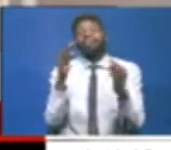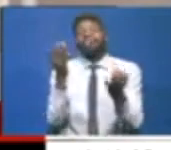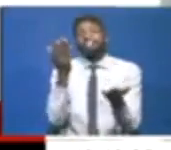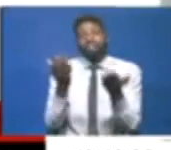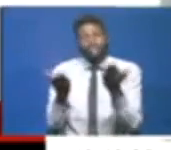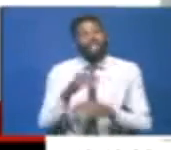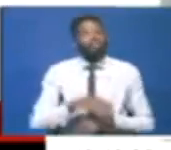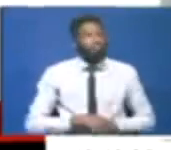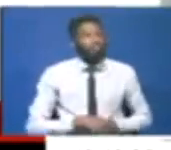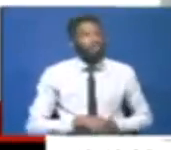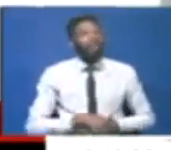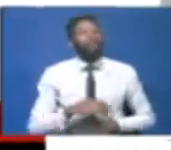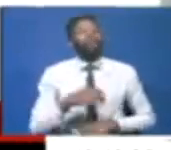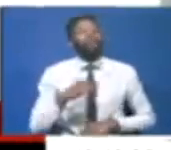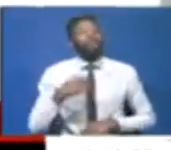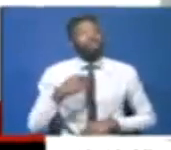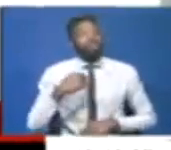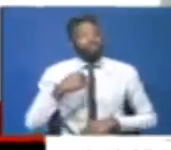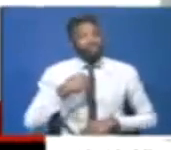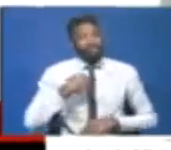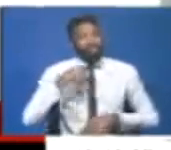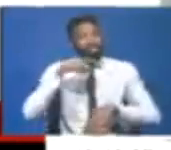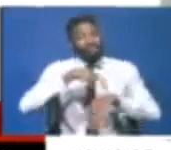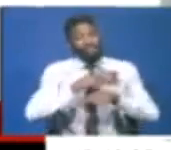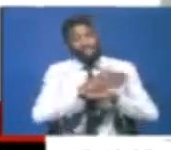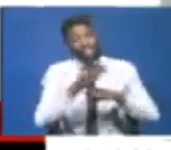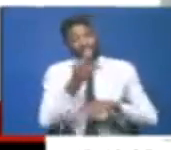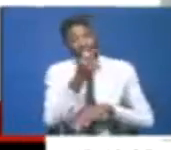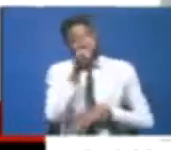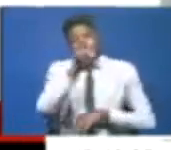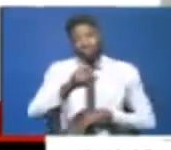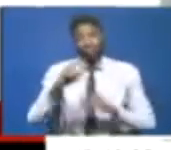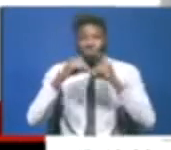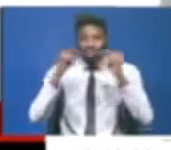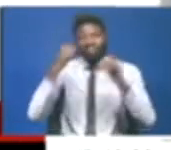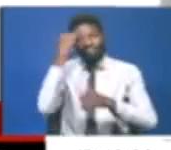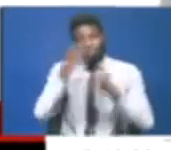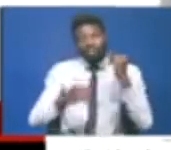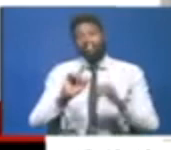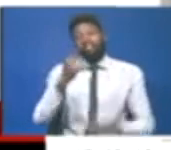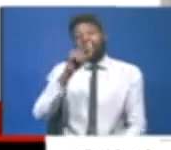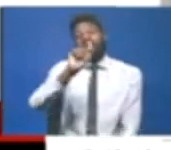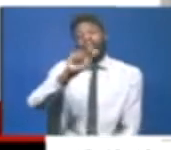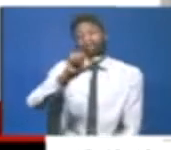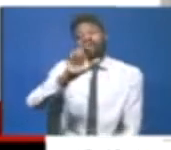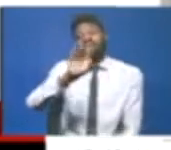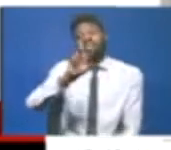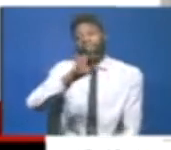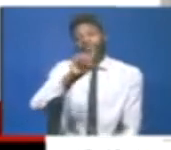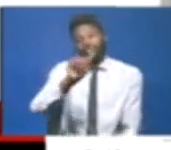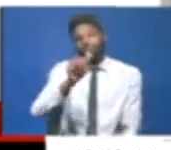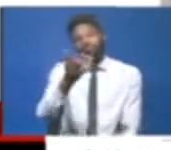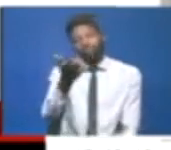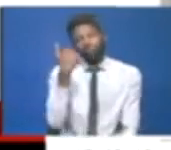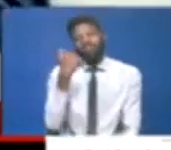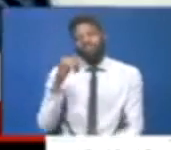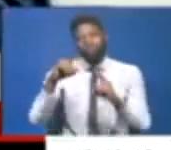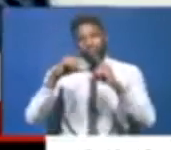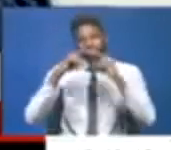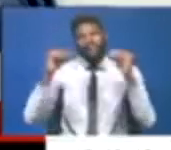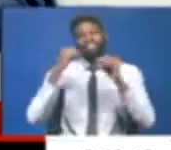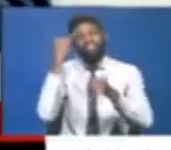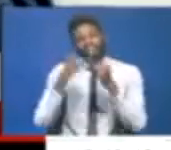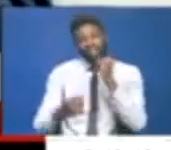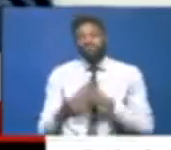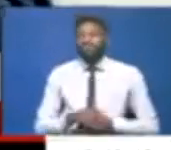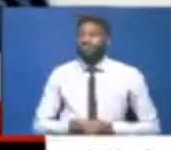anarefu kwamba muda umetamatika, nipate neno la mwisho kwa kila mmoja, nianze na Alenga, sekunde 30, neno lako la mwisho. Nafikiri